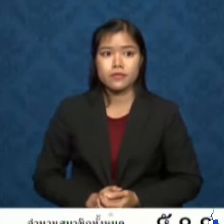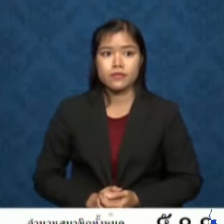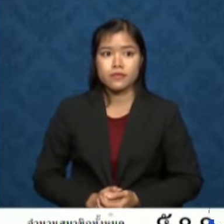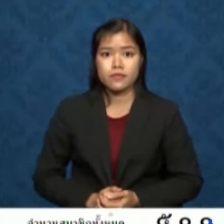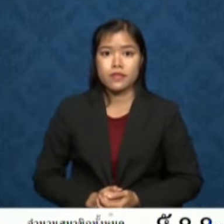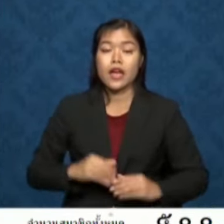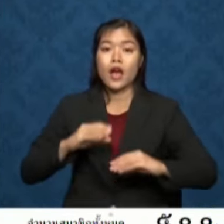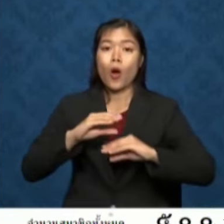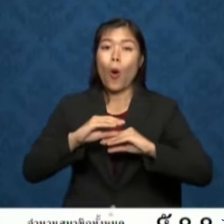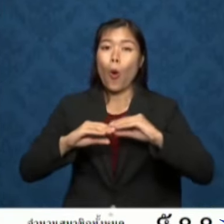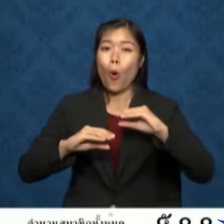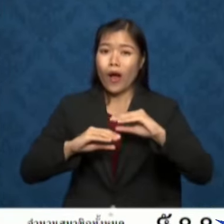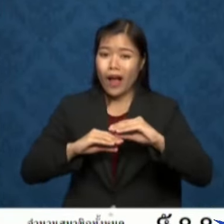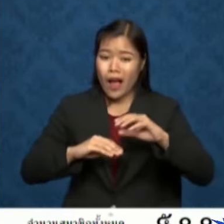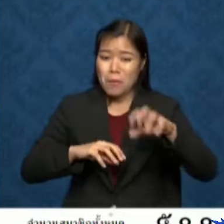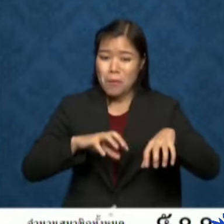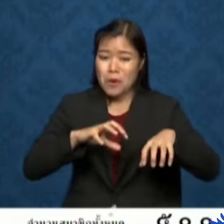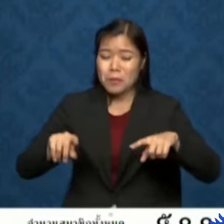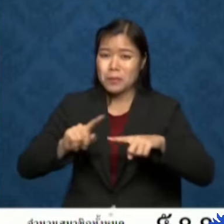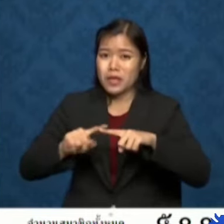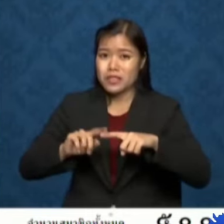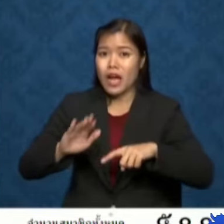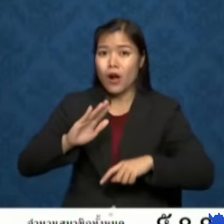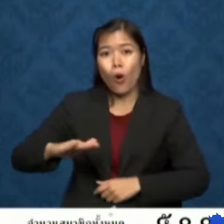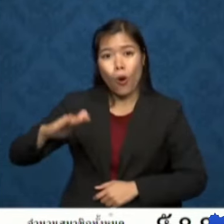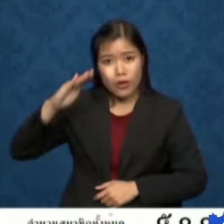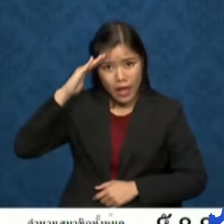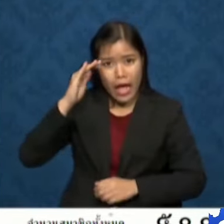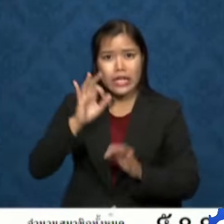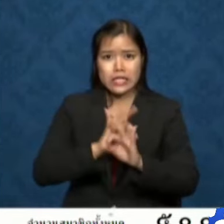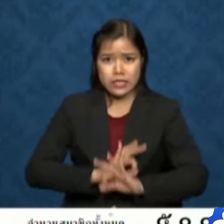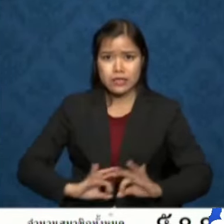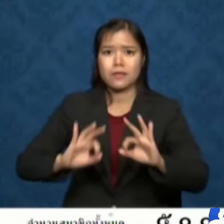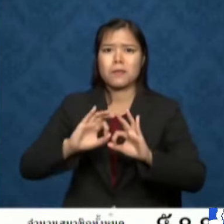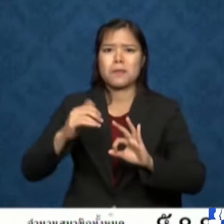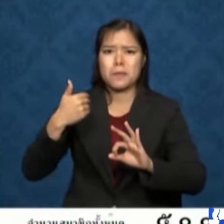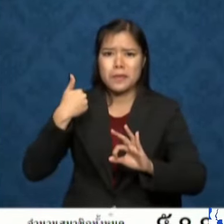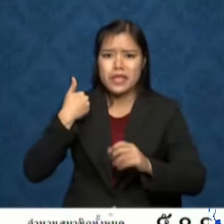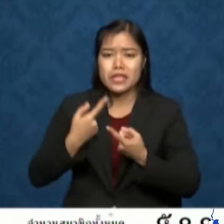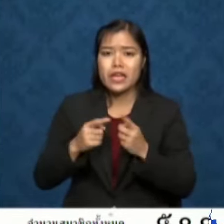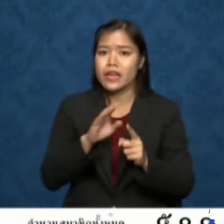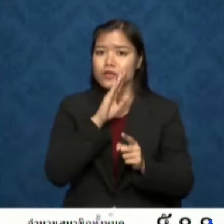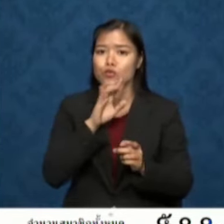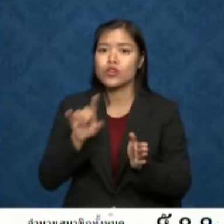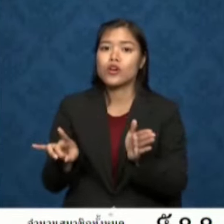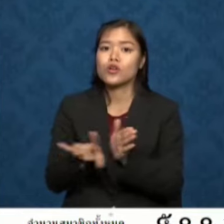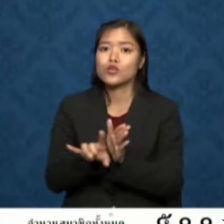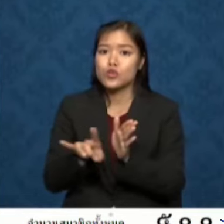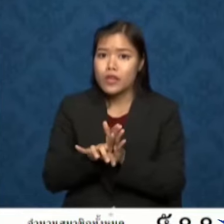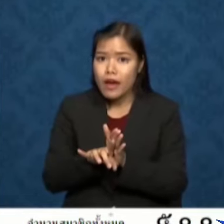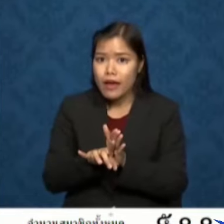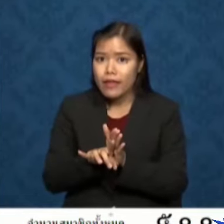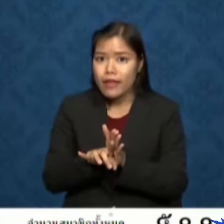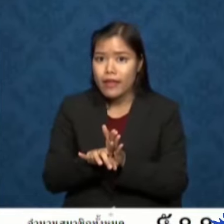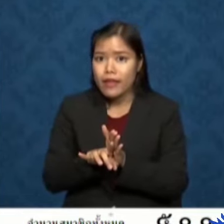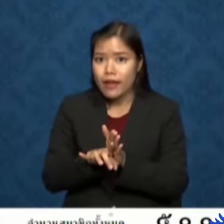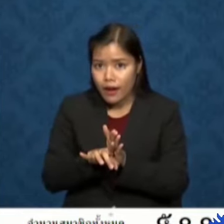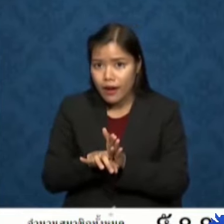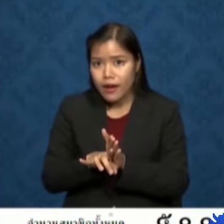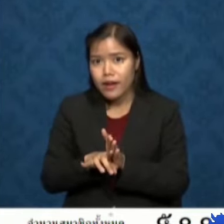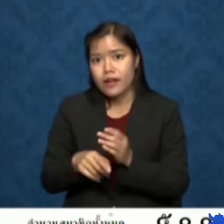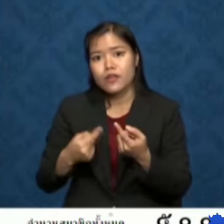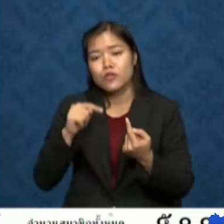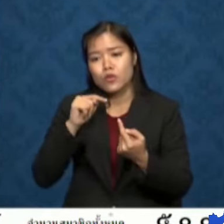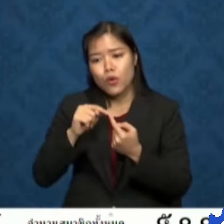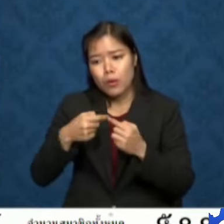ที่โครงการหลายโครงการของกองทัพก็มีความจำเป็นแต่สุดท้ายถ้ากองทัพไม่โปร่งใสก็จะถูกนักการเมืองกลุ่มนึงเอาความ